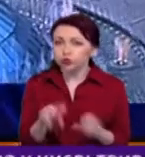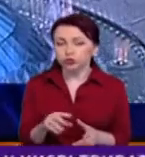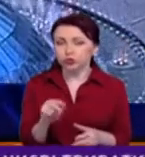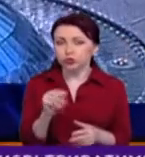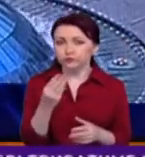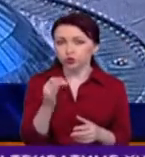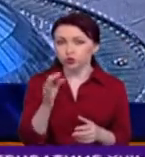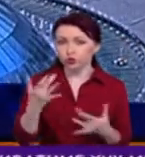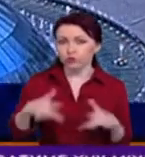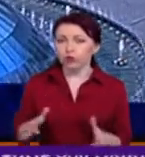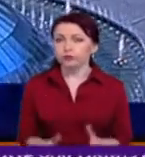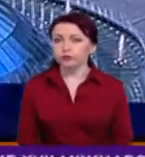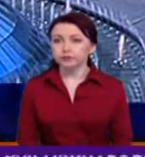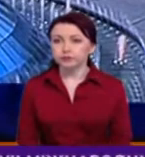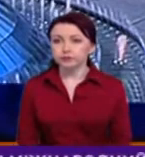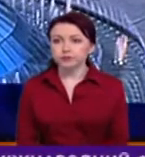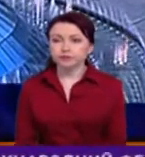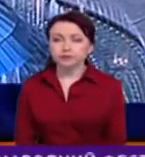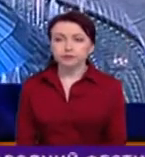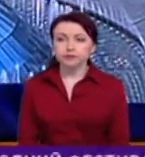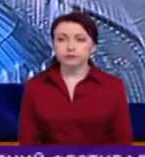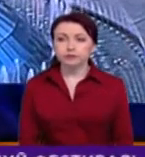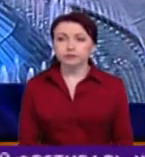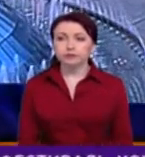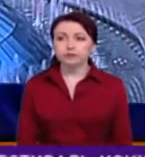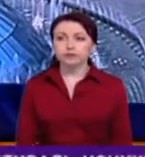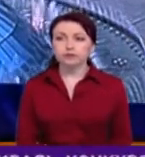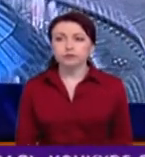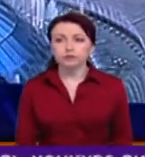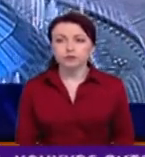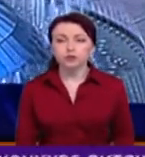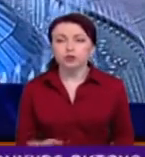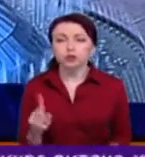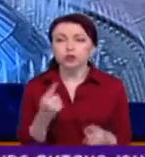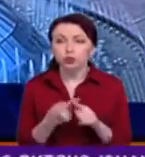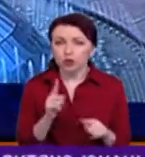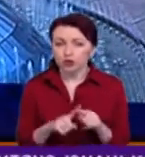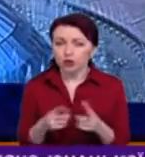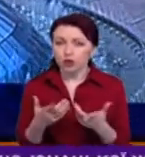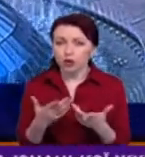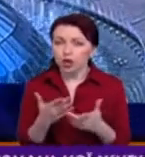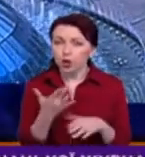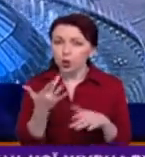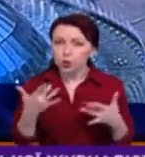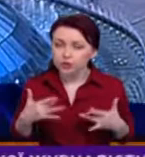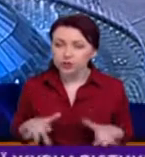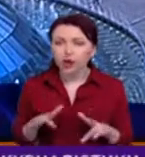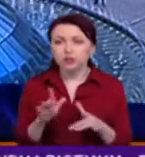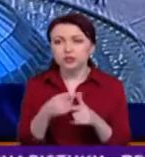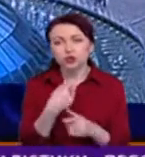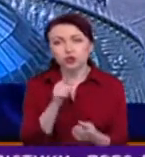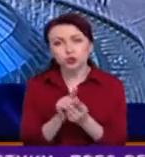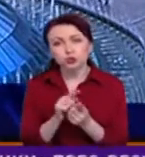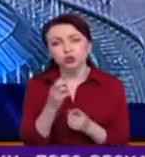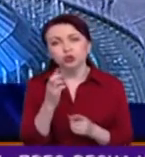ну, сьогодні я фігурально говорю, люстрація, там, декомунізація в Конституційному суді тощо. Чи якось це взаємопов'язано? Чи зустріч з Богданом